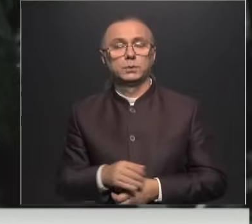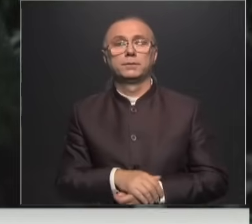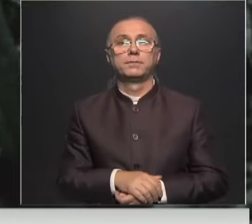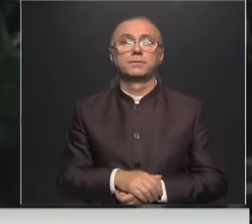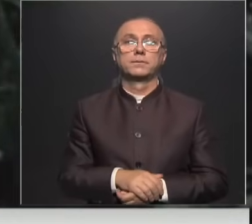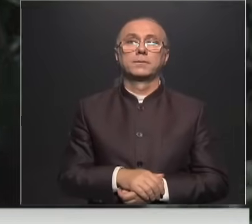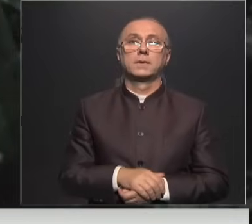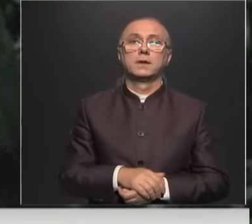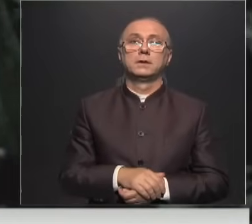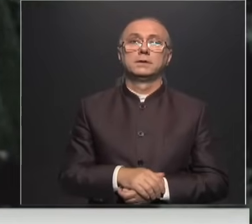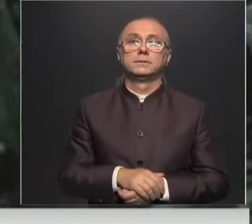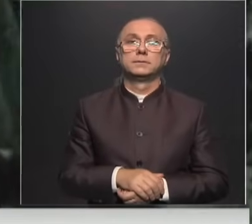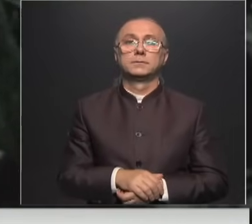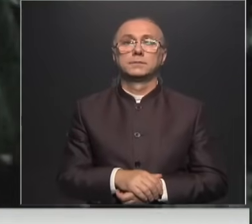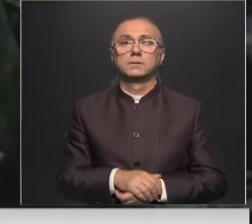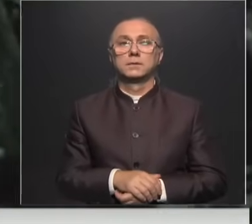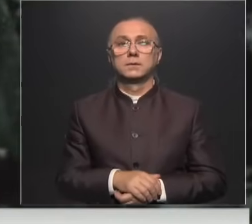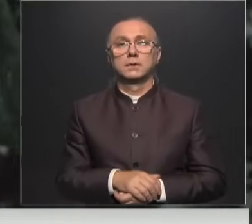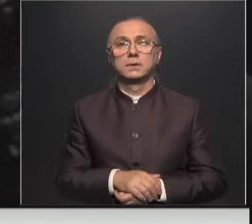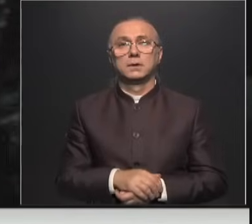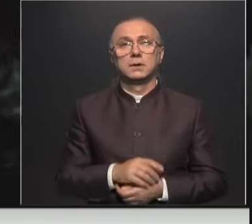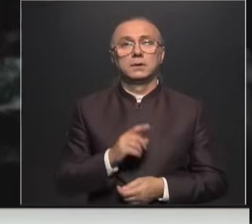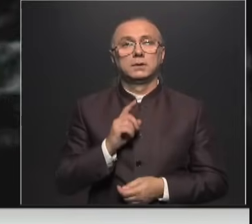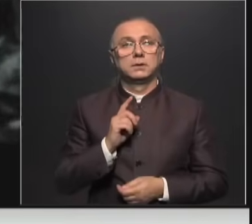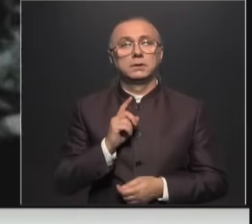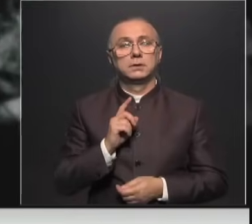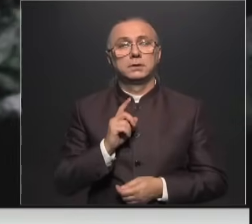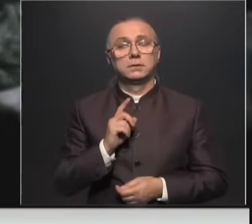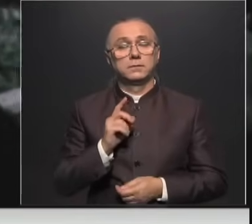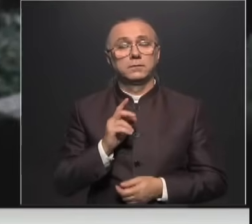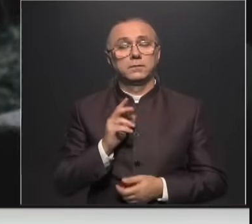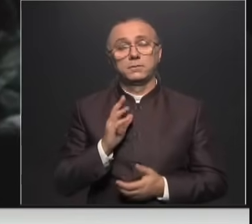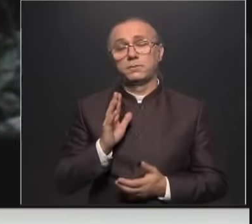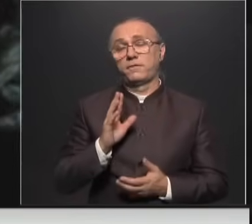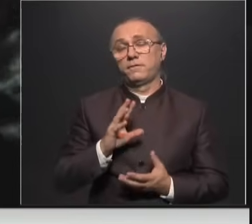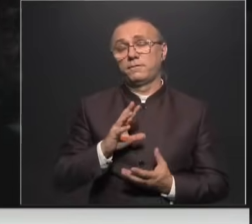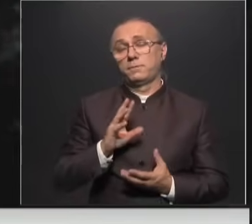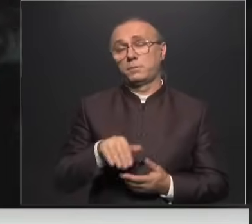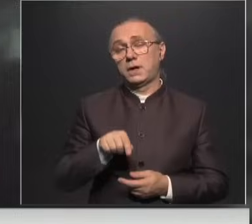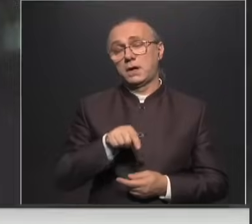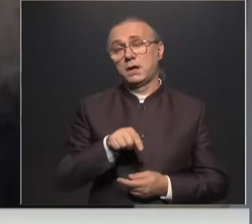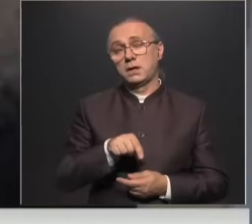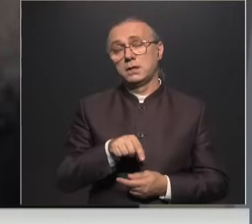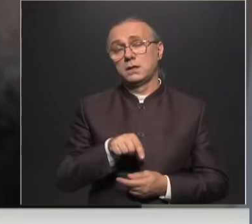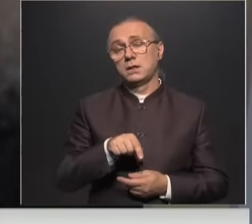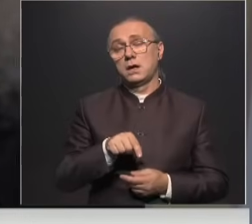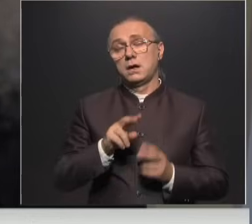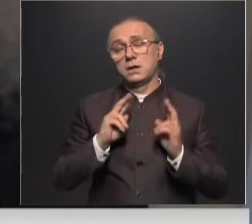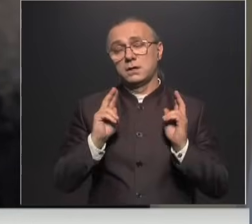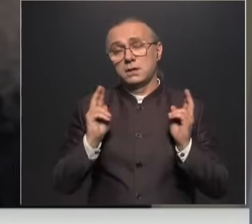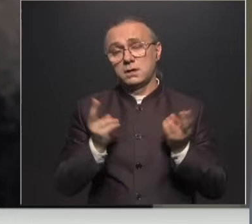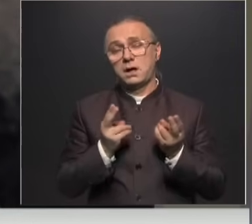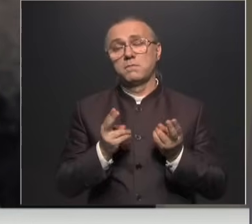В 1863 году в результате секуляризации земель обитель разорили и закрыли. Новую